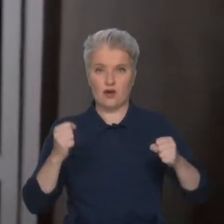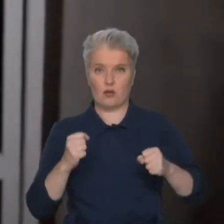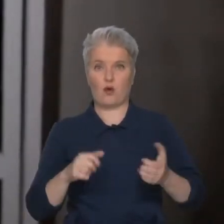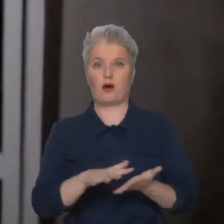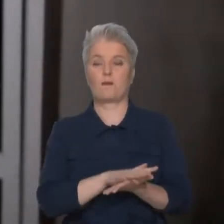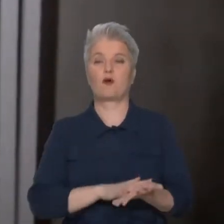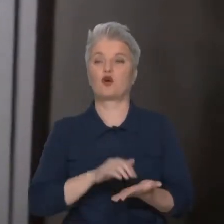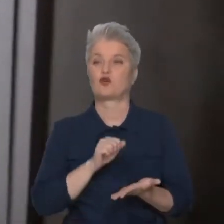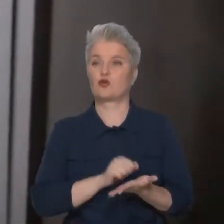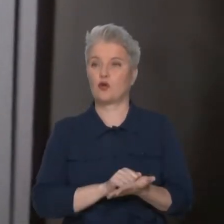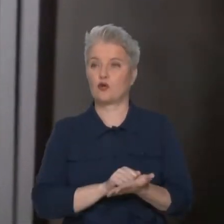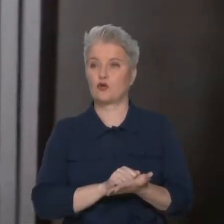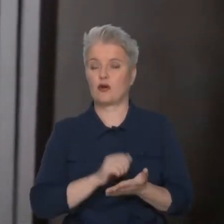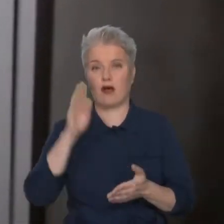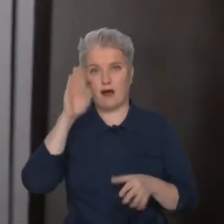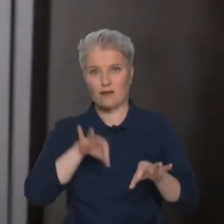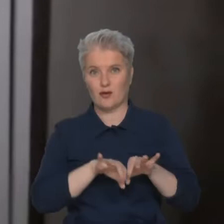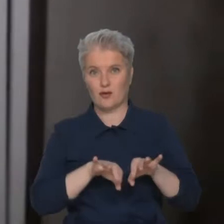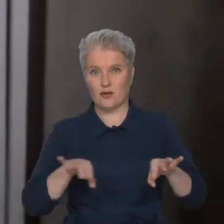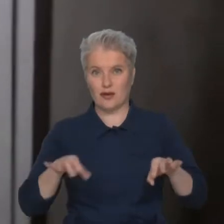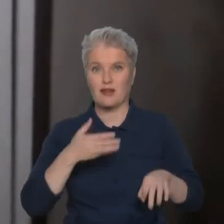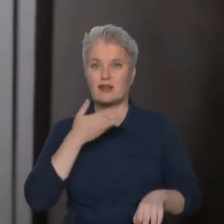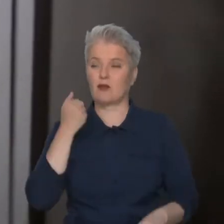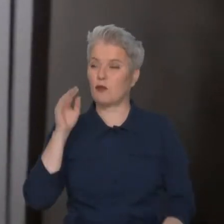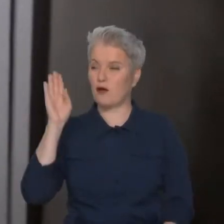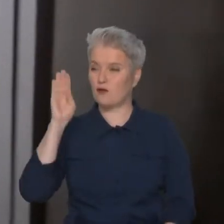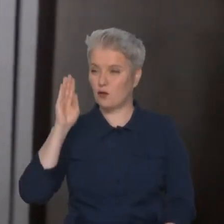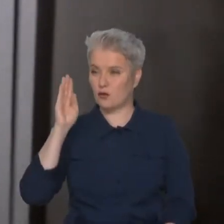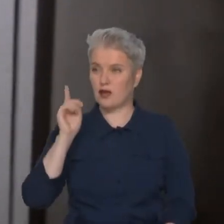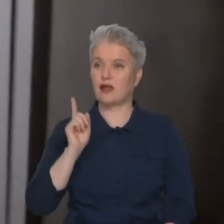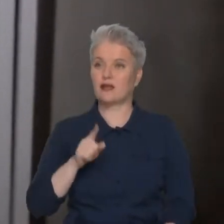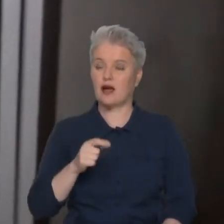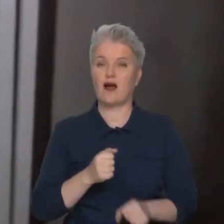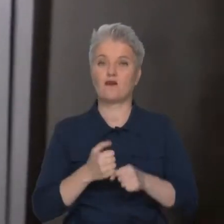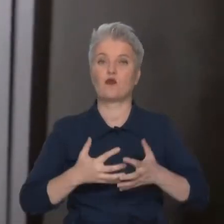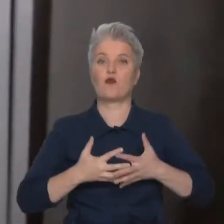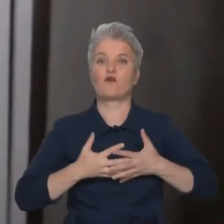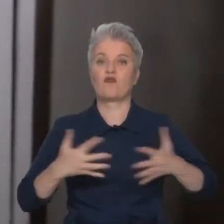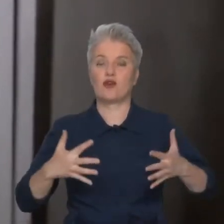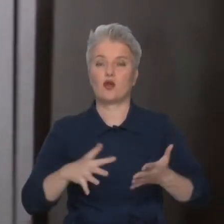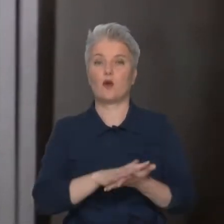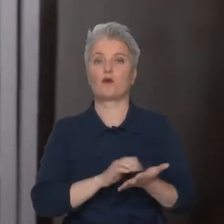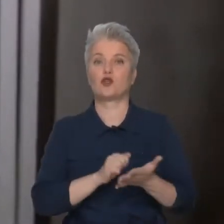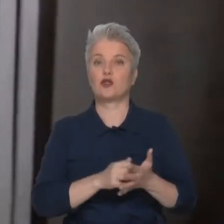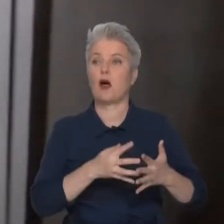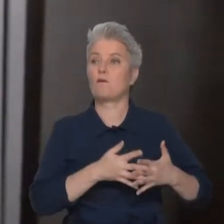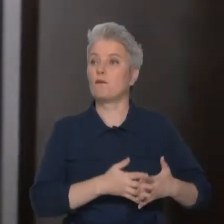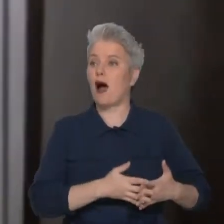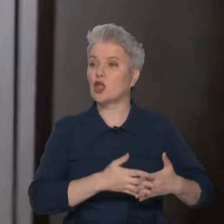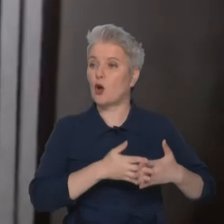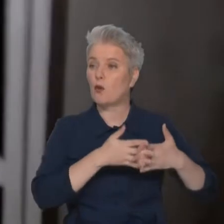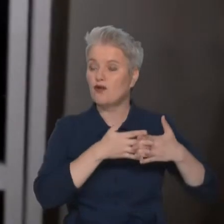пошкодило водогін, немає води. Також вибуховою хвилею пошкодило багатоповерховий будинок.